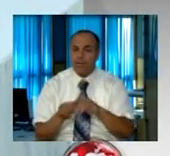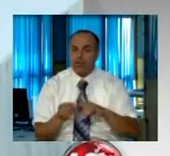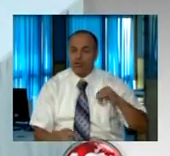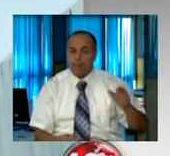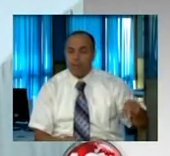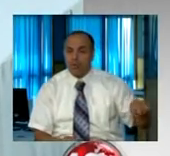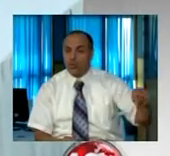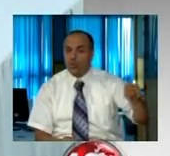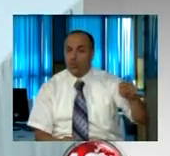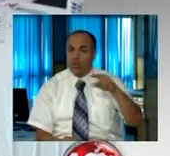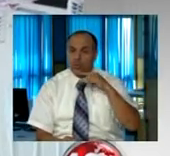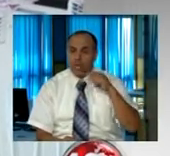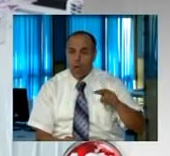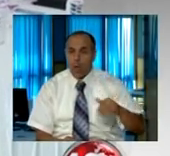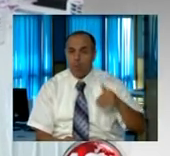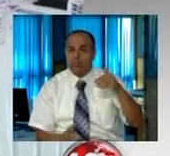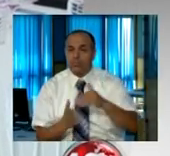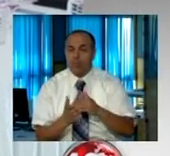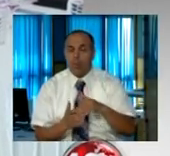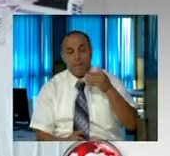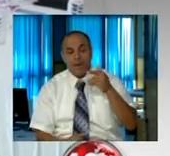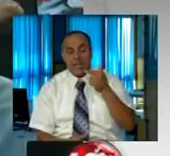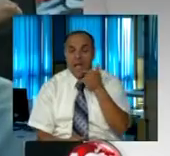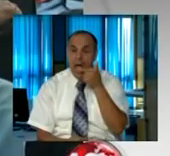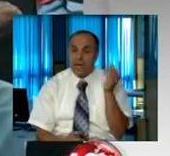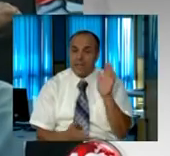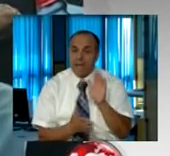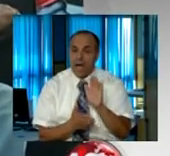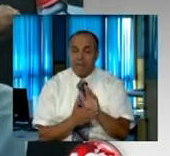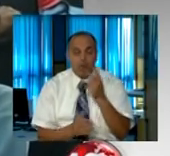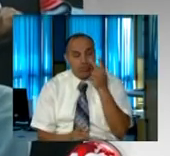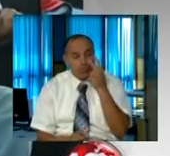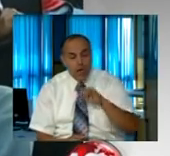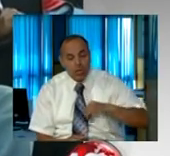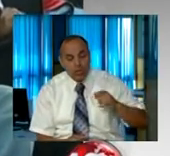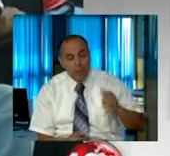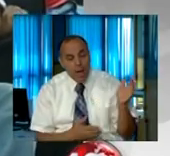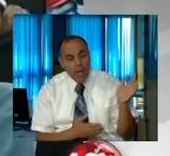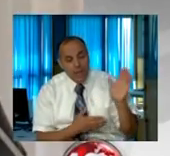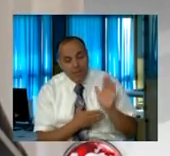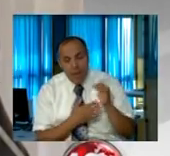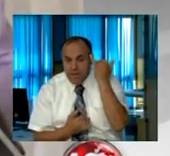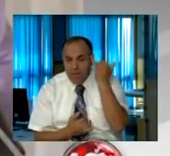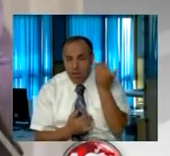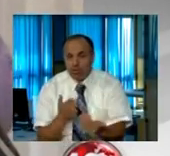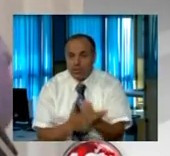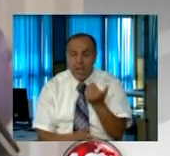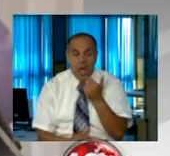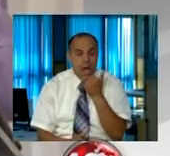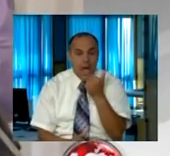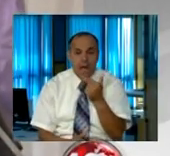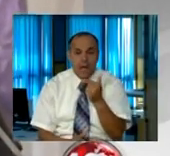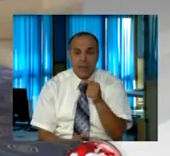الشباب التونسي الواقع والتحديات والحلول، بهدف التعرف على تطلعات الشباب وتقديم مقترحات عملية